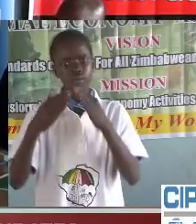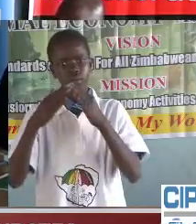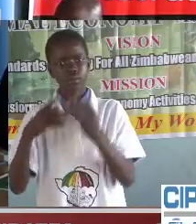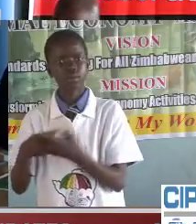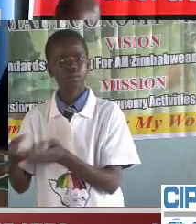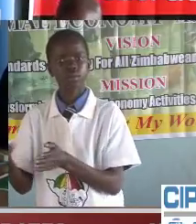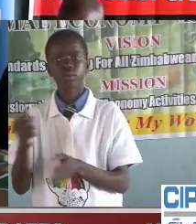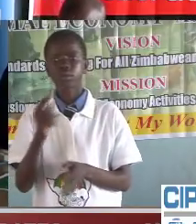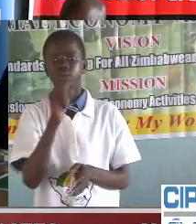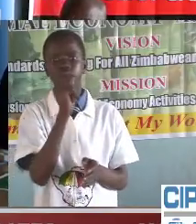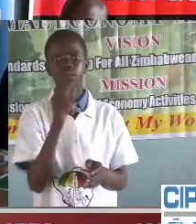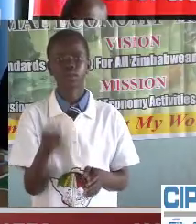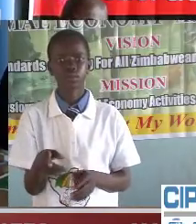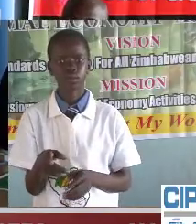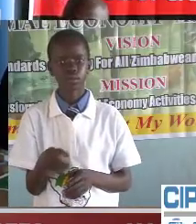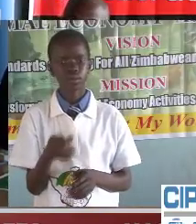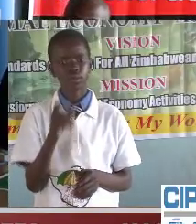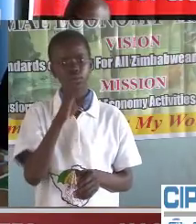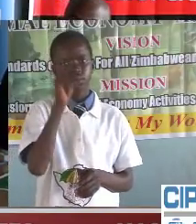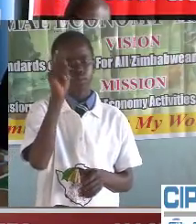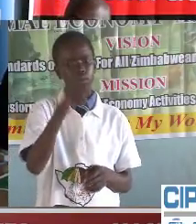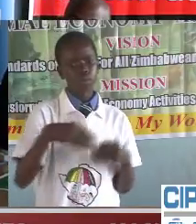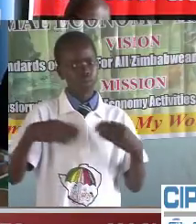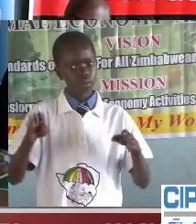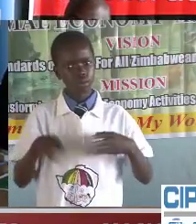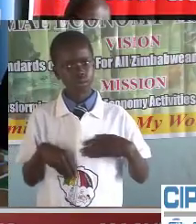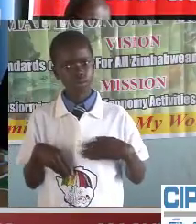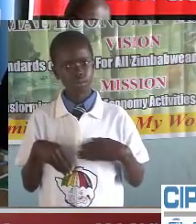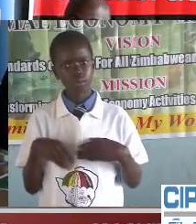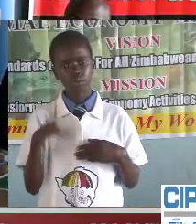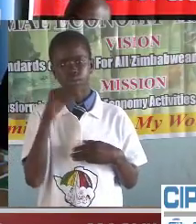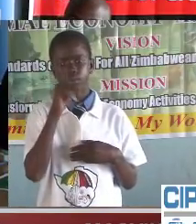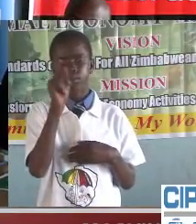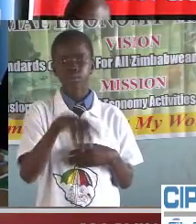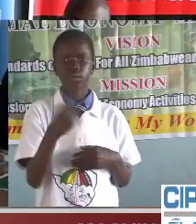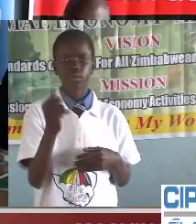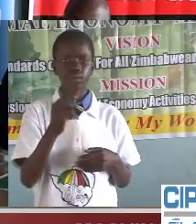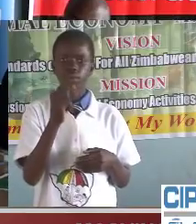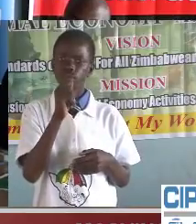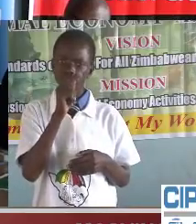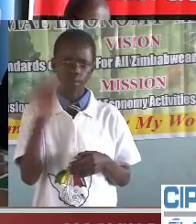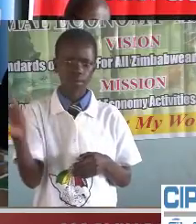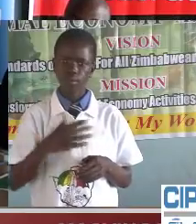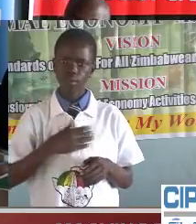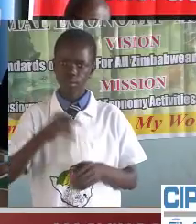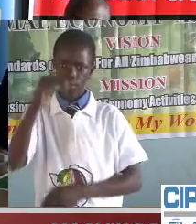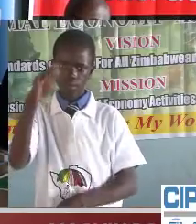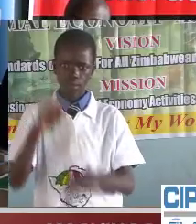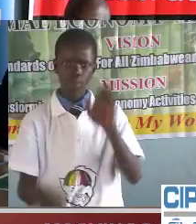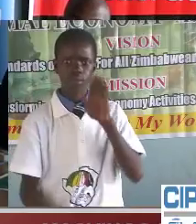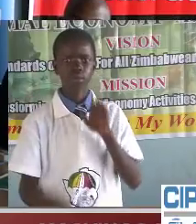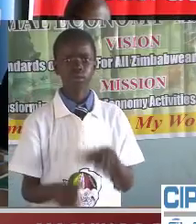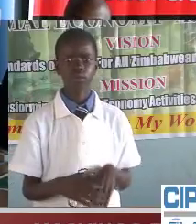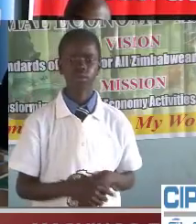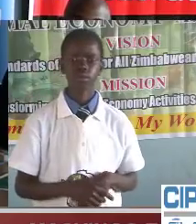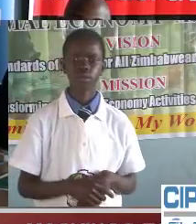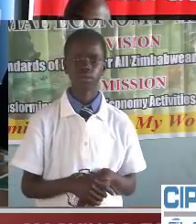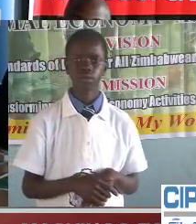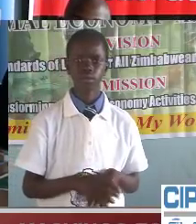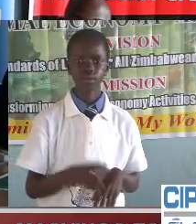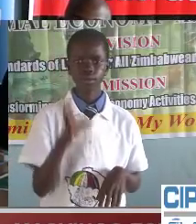kukanzo. Hati kana tawirirana ngatimabvise nemhaka yekuti income